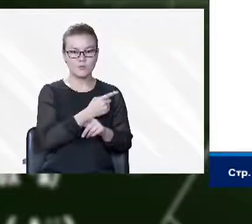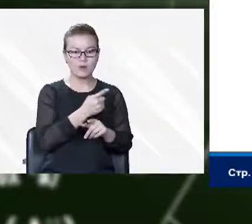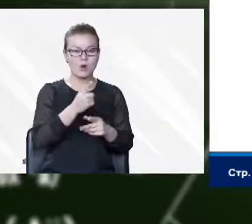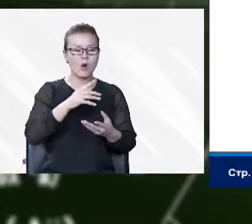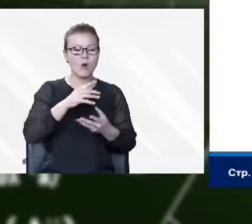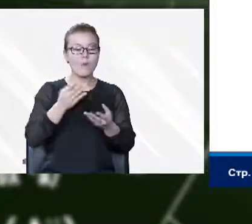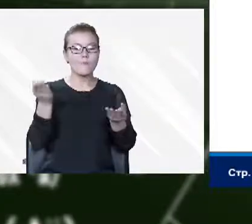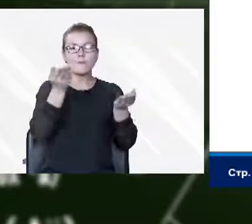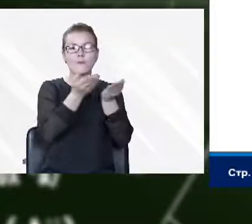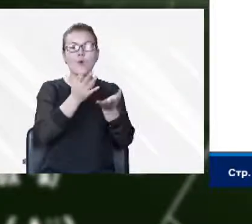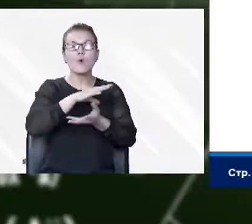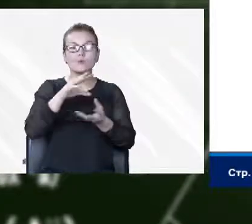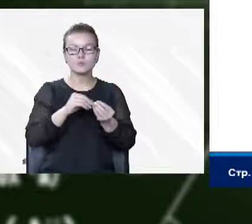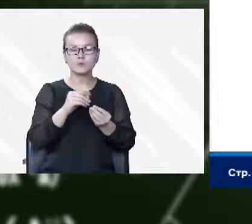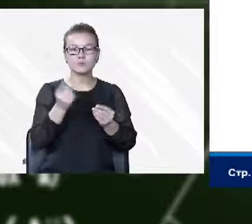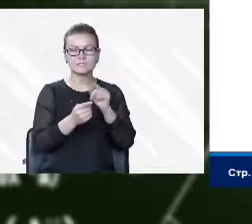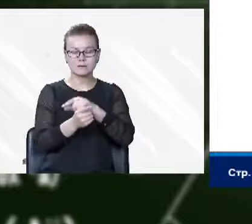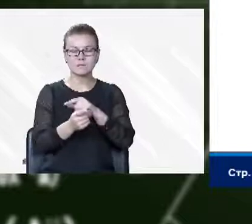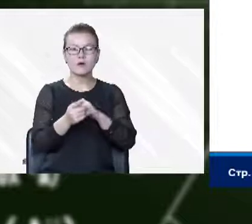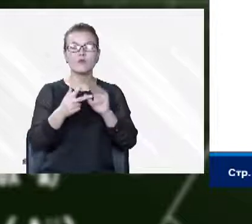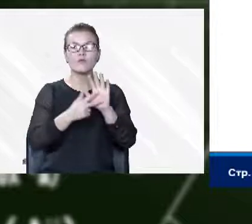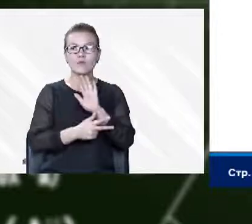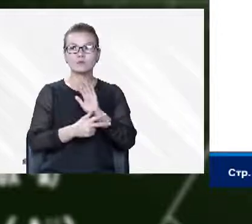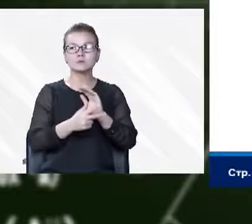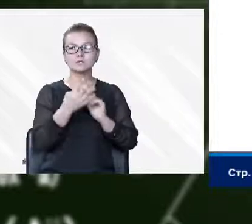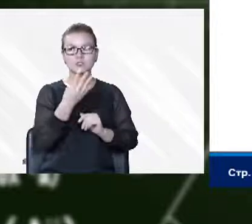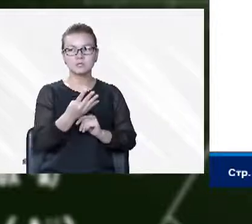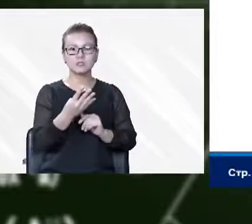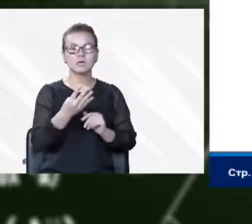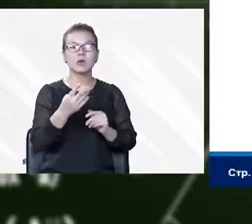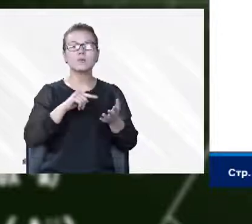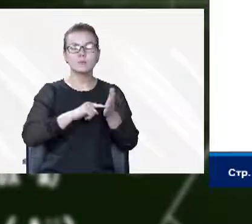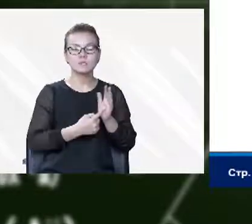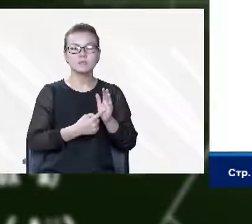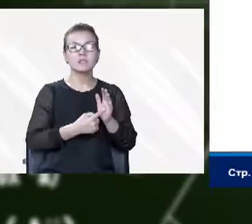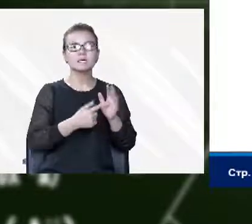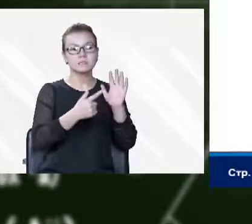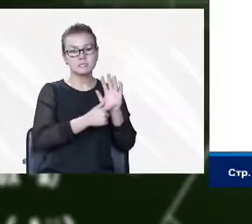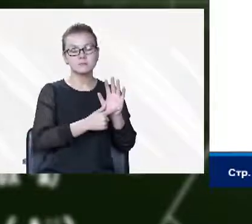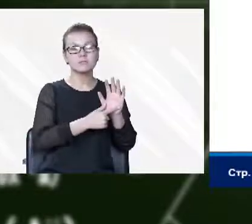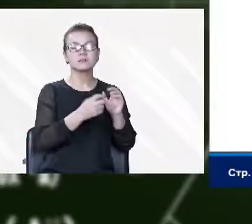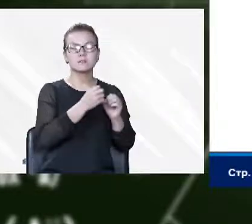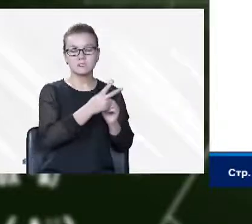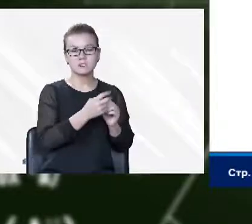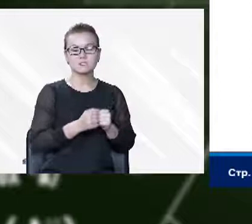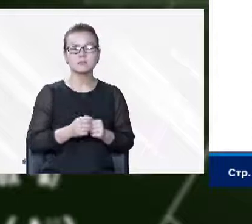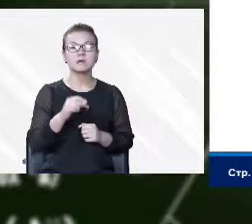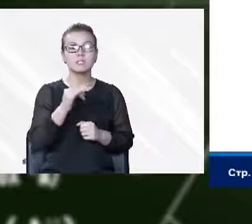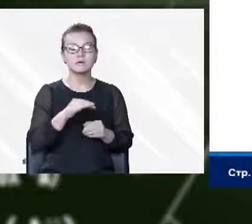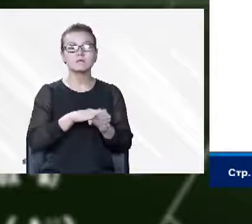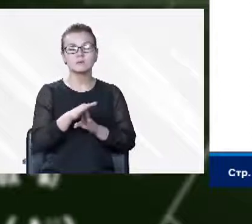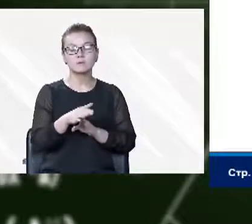общему знаменателю 84, перемножив 7 и 12. И